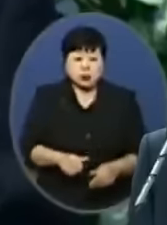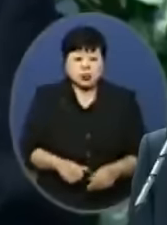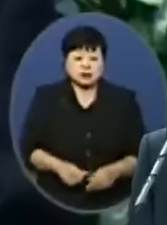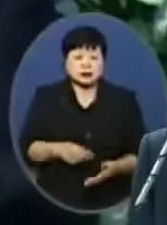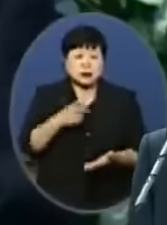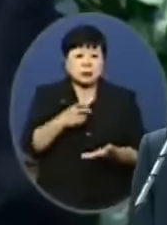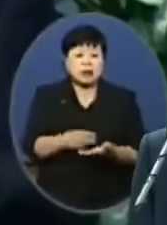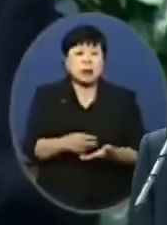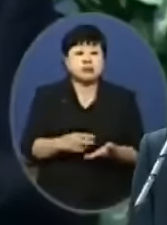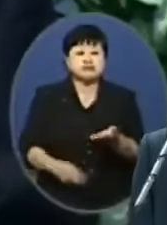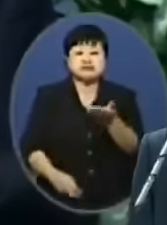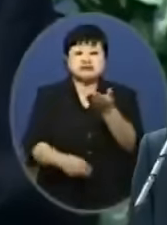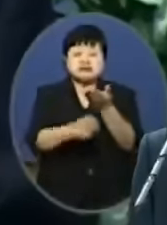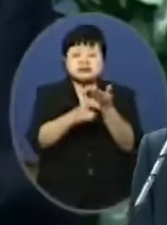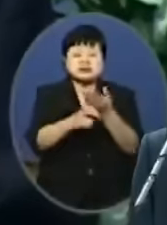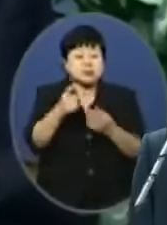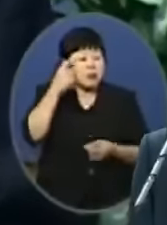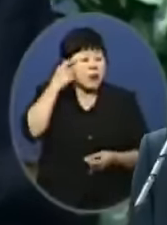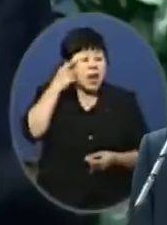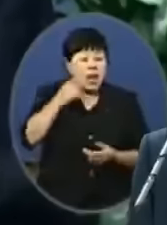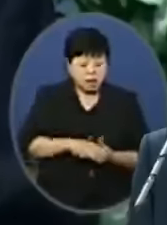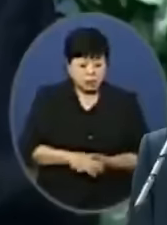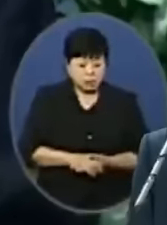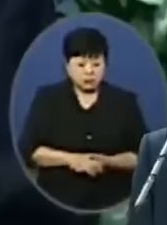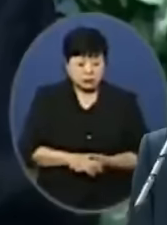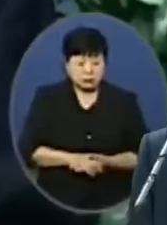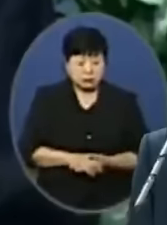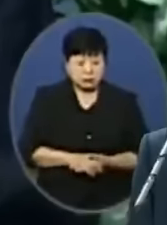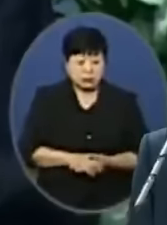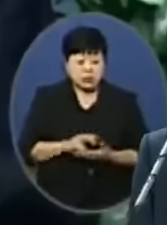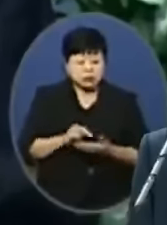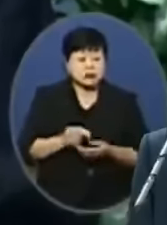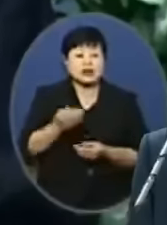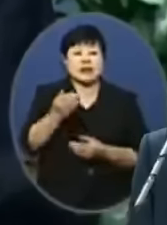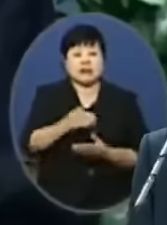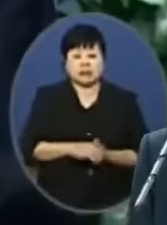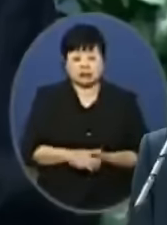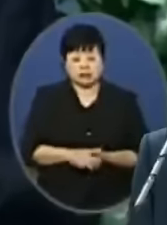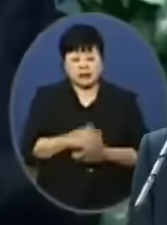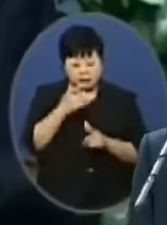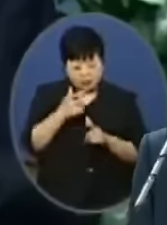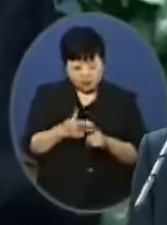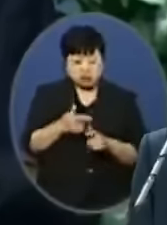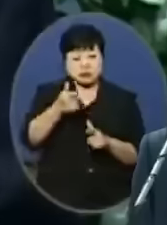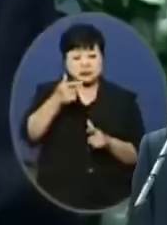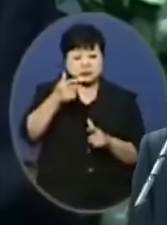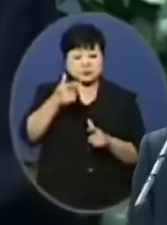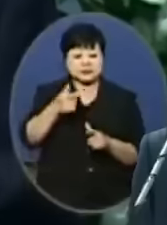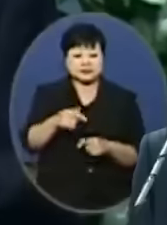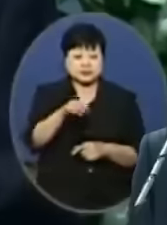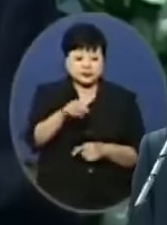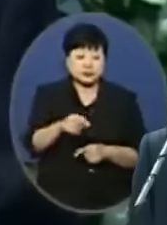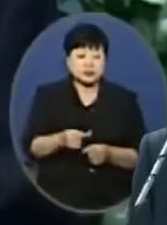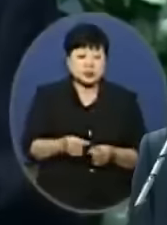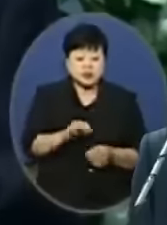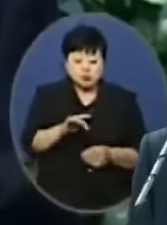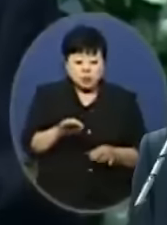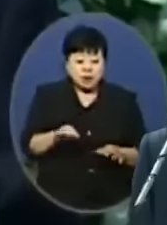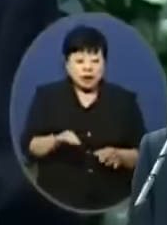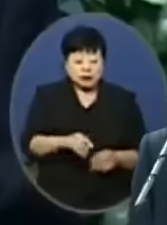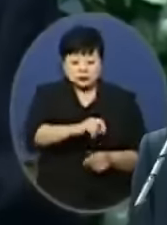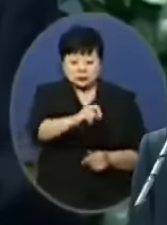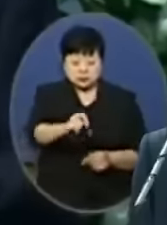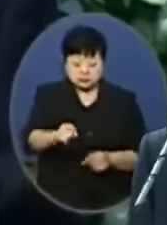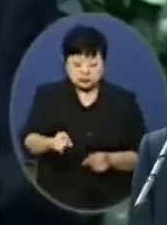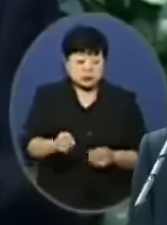말하면서 율법을 어떻게 무시합니까? 이래도 잡히고 저래도 잡히게 됐는데 예수님은 그 자리에서 손가락으로 글을